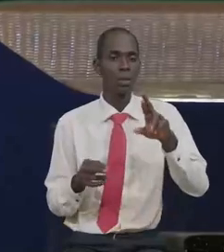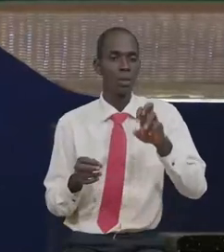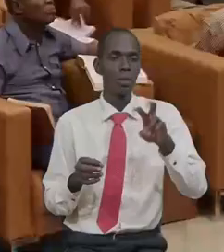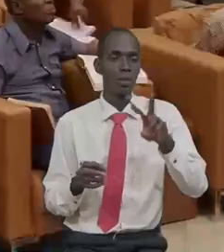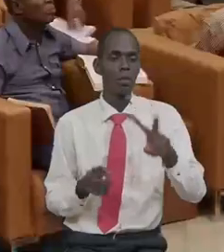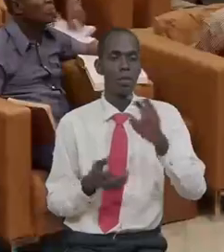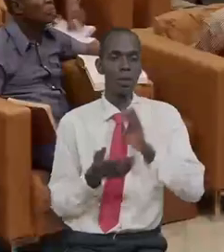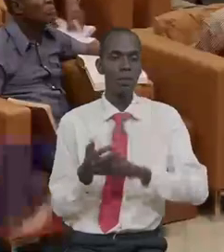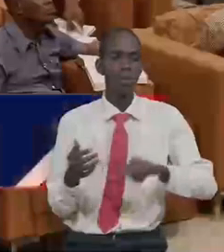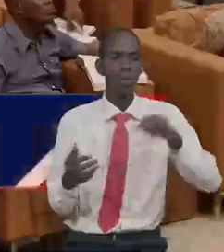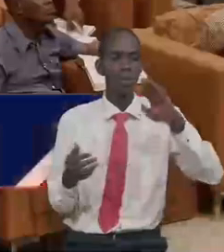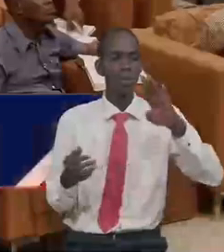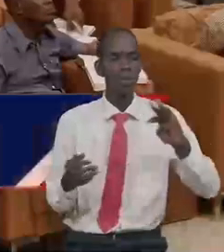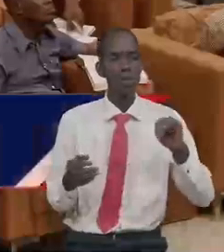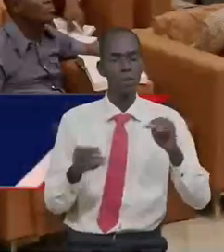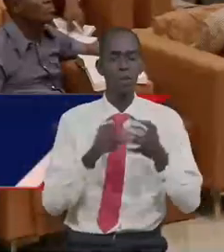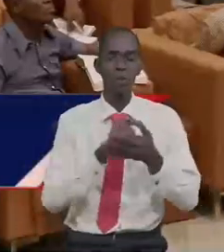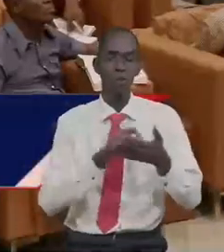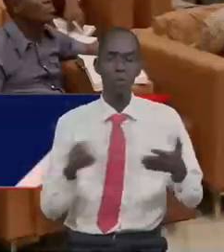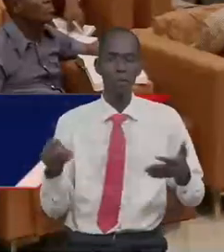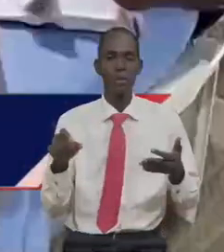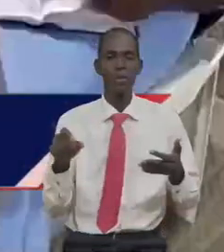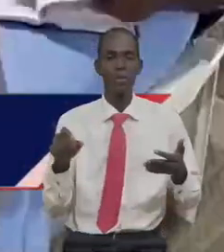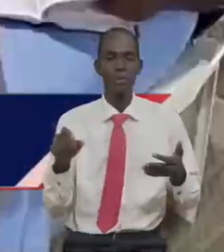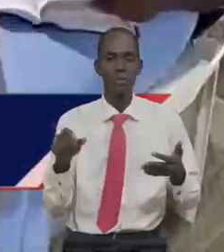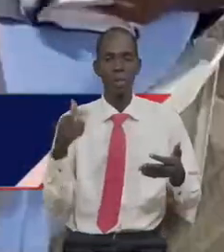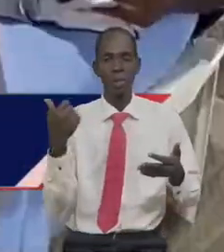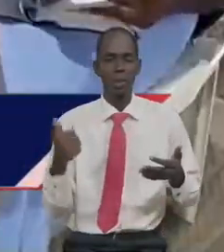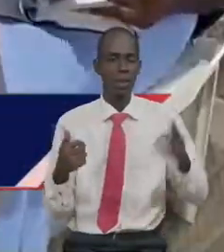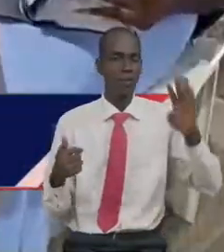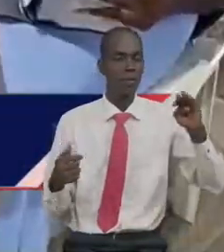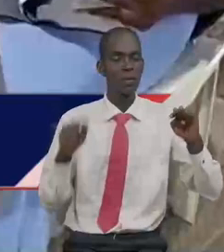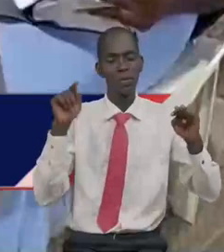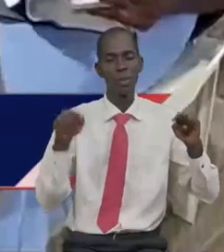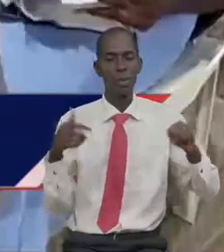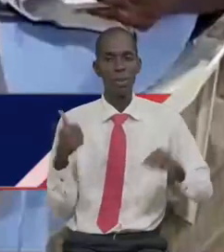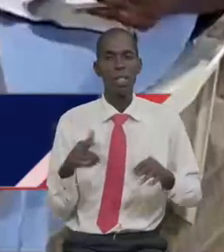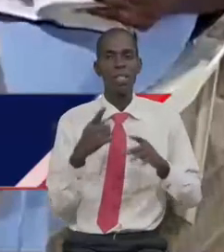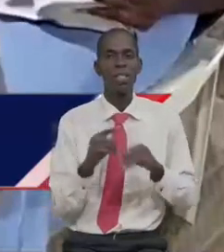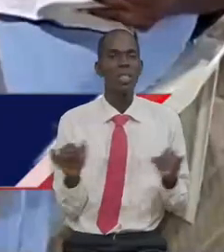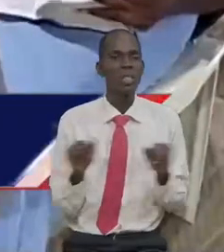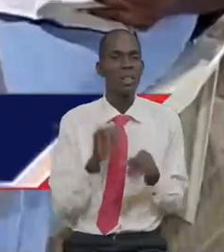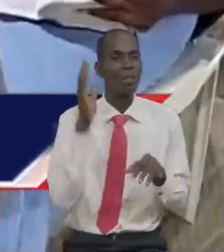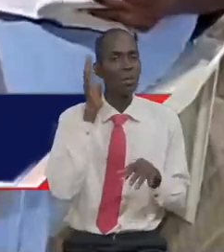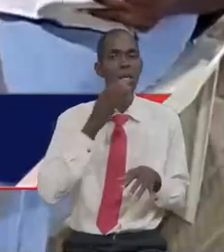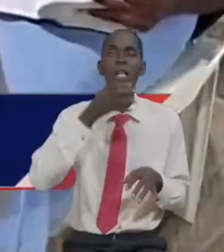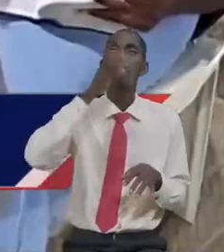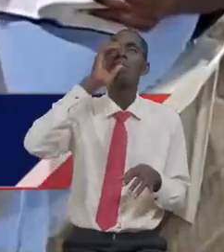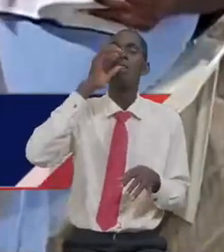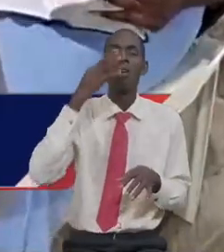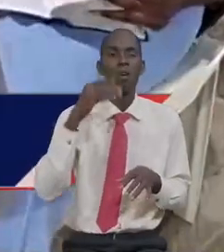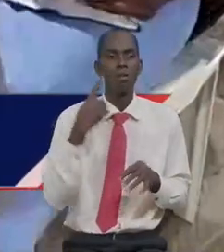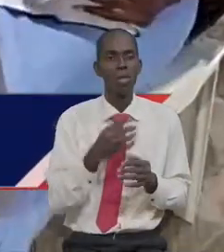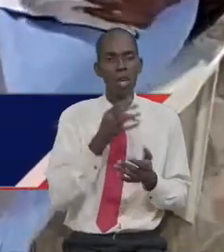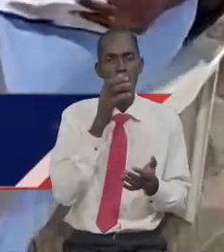Apocalypse chapitre 14, verset 10. Il boira lui aussi du vin de la fureur